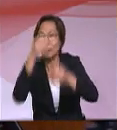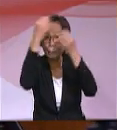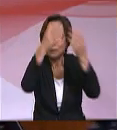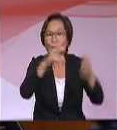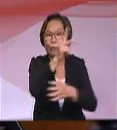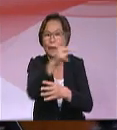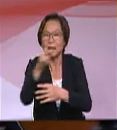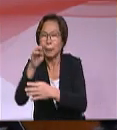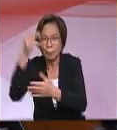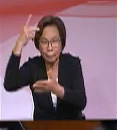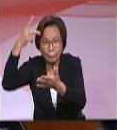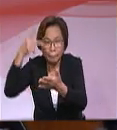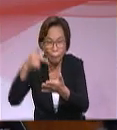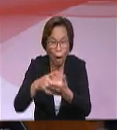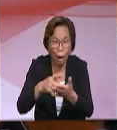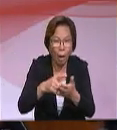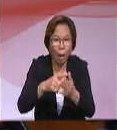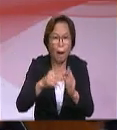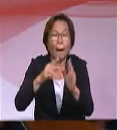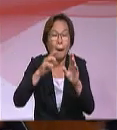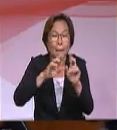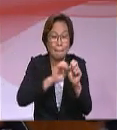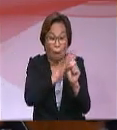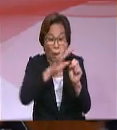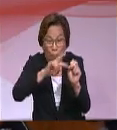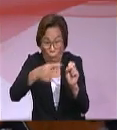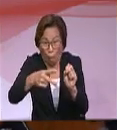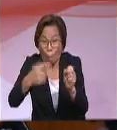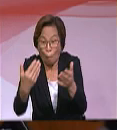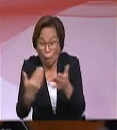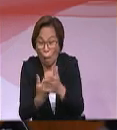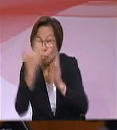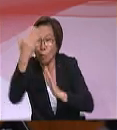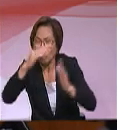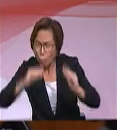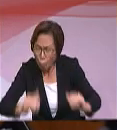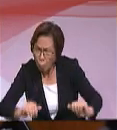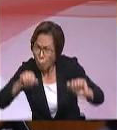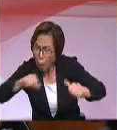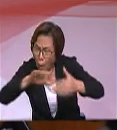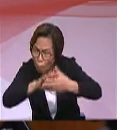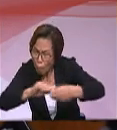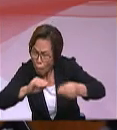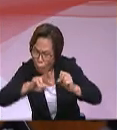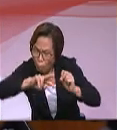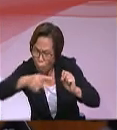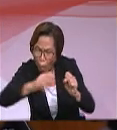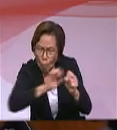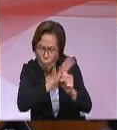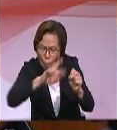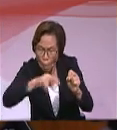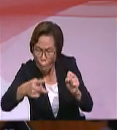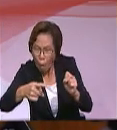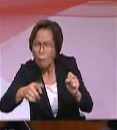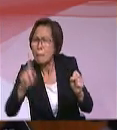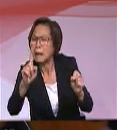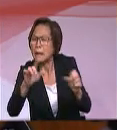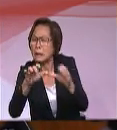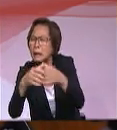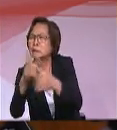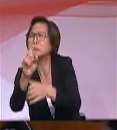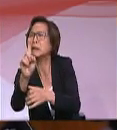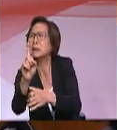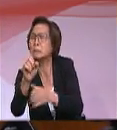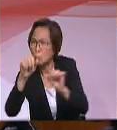telah mengesan satu mutasi baru di negara ini. Jadi boleh Tan Sri perincikan berhubung mutasi tersebut dan dikesan pada kluster yang mana satu?